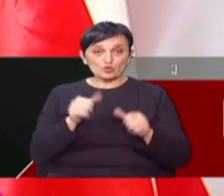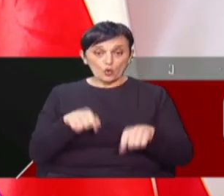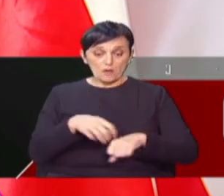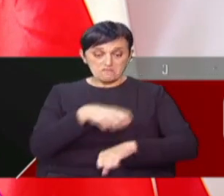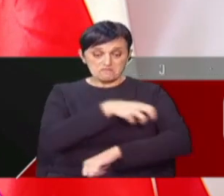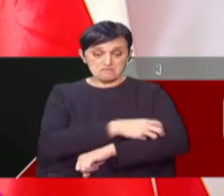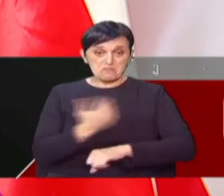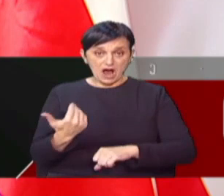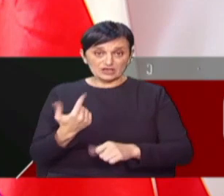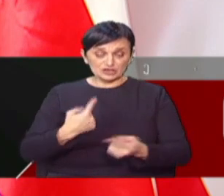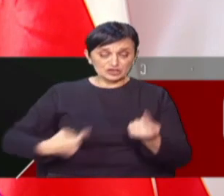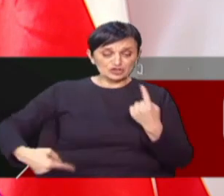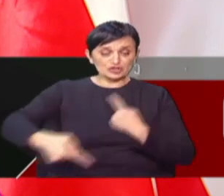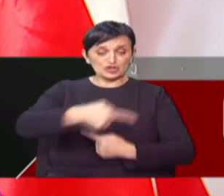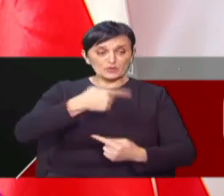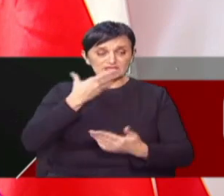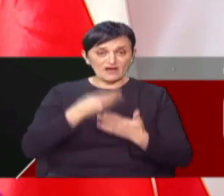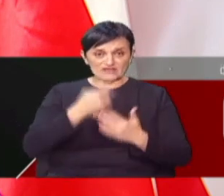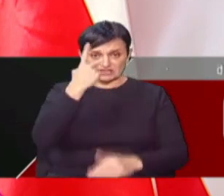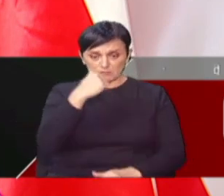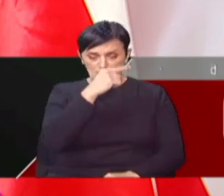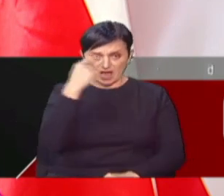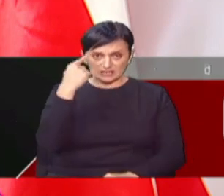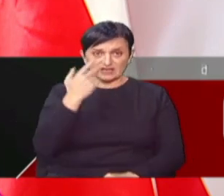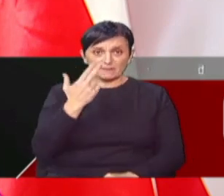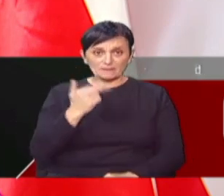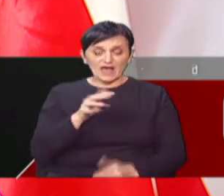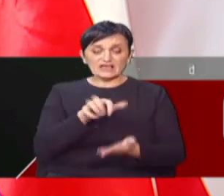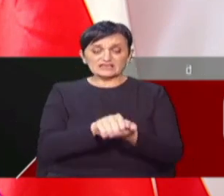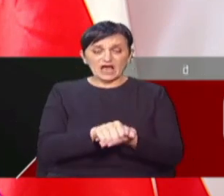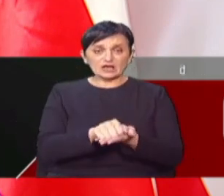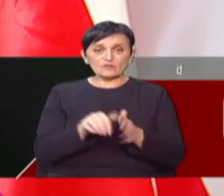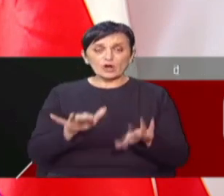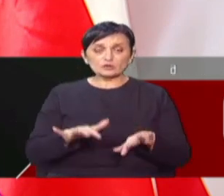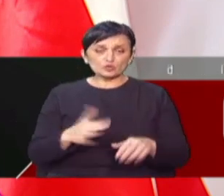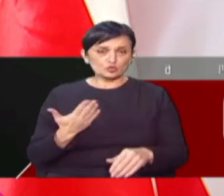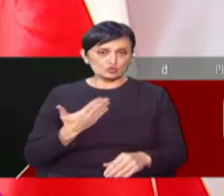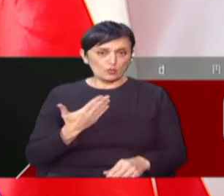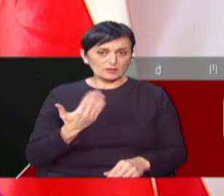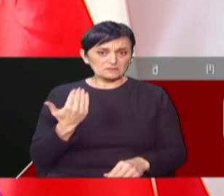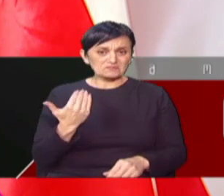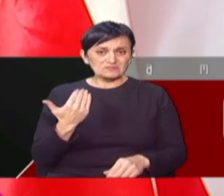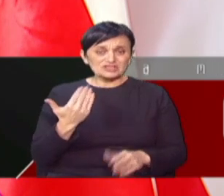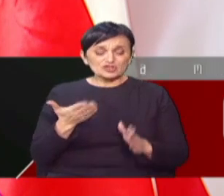პარტიამ შემოაბრუნოს თავისი ბედი და დაიკავოს ის ადგილი რომელსაც